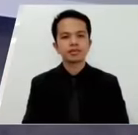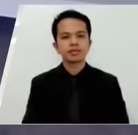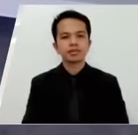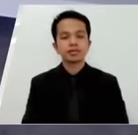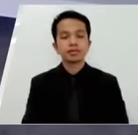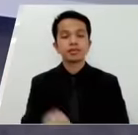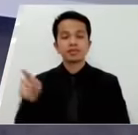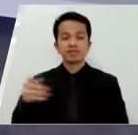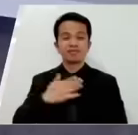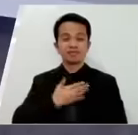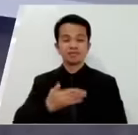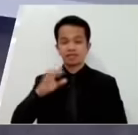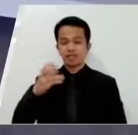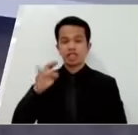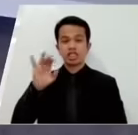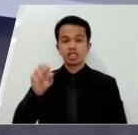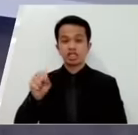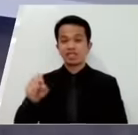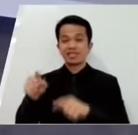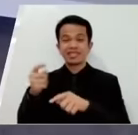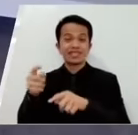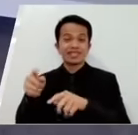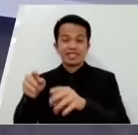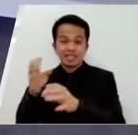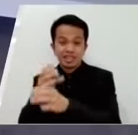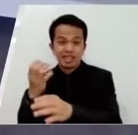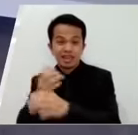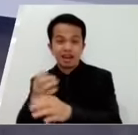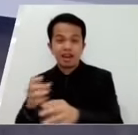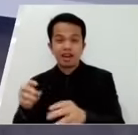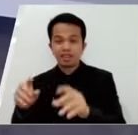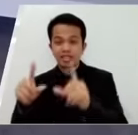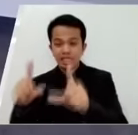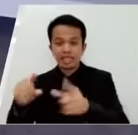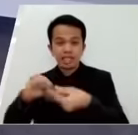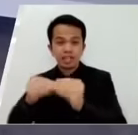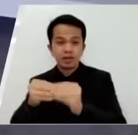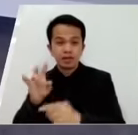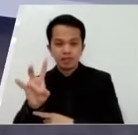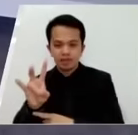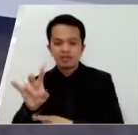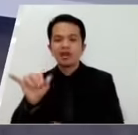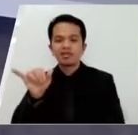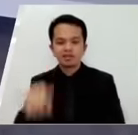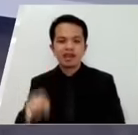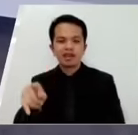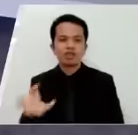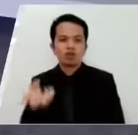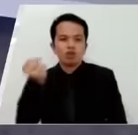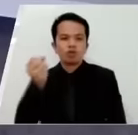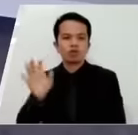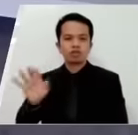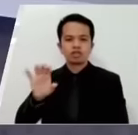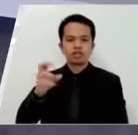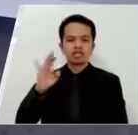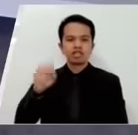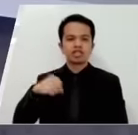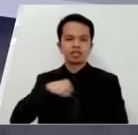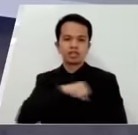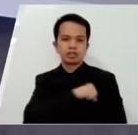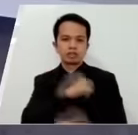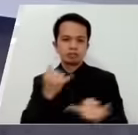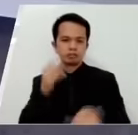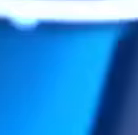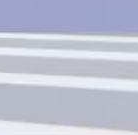Dodge Escudero na sa kanya naka-issue ang plakang 7 ng sasakyang nahuling dumaan sa Elsa Busway kahapon. Saksi si